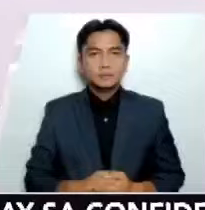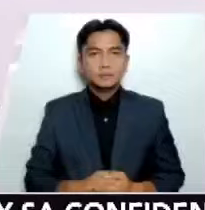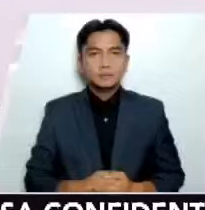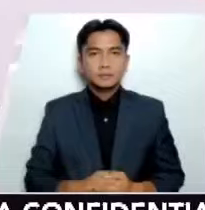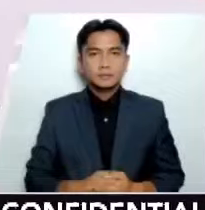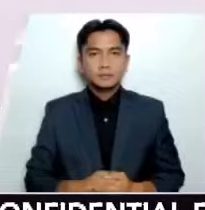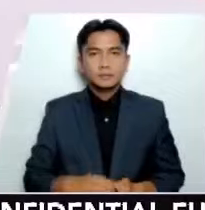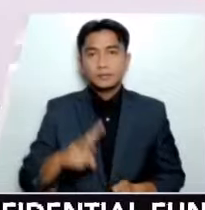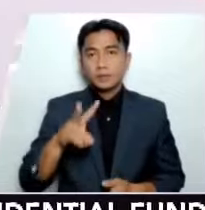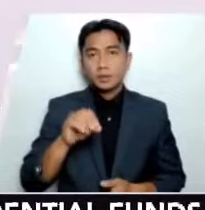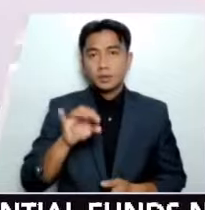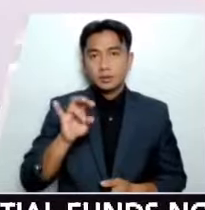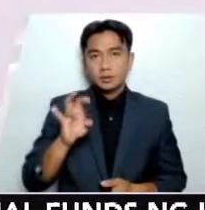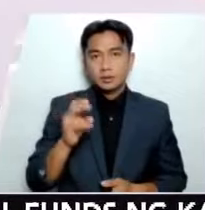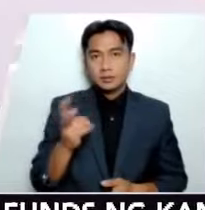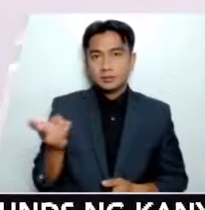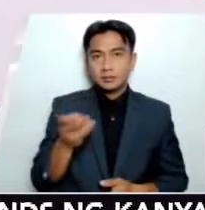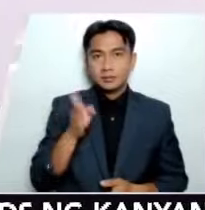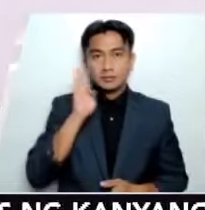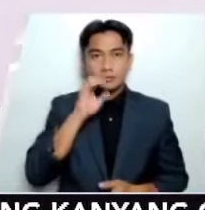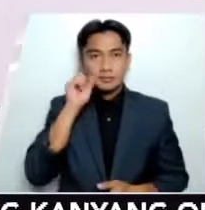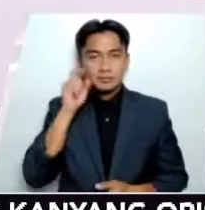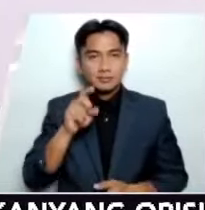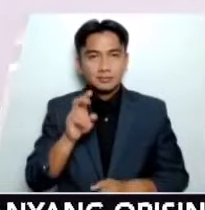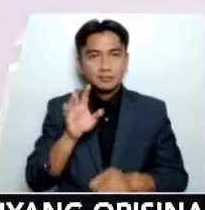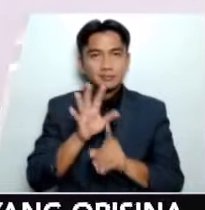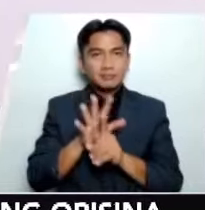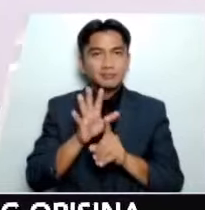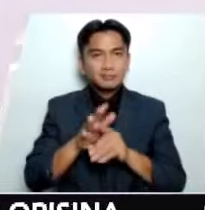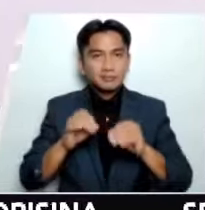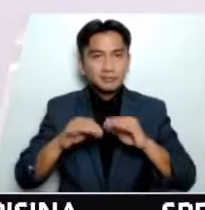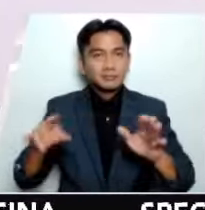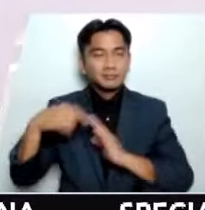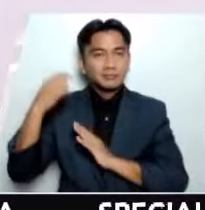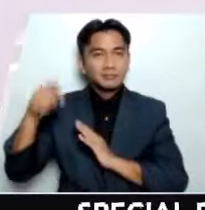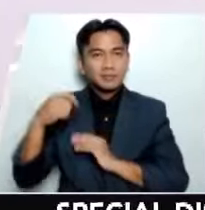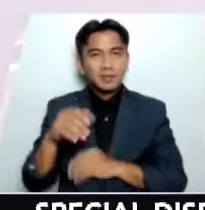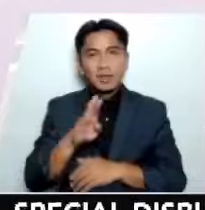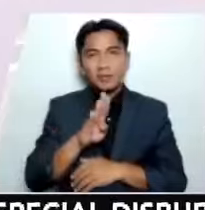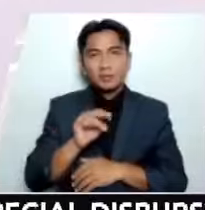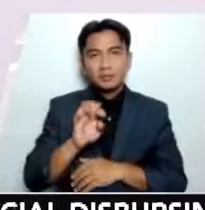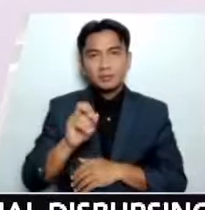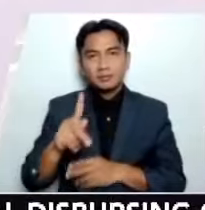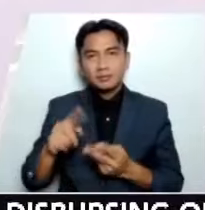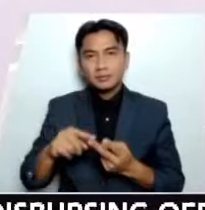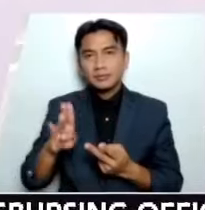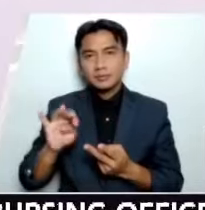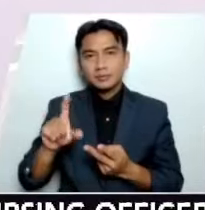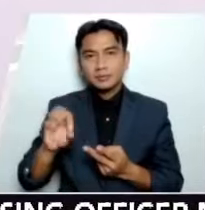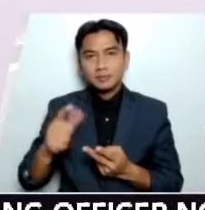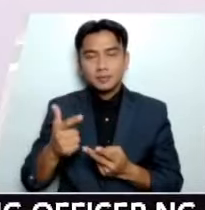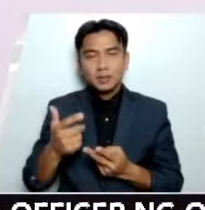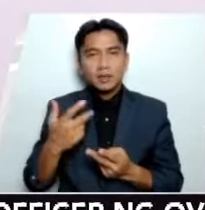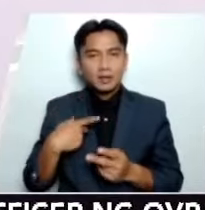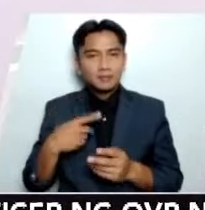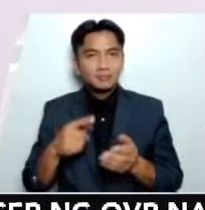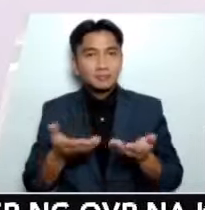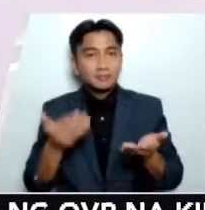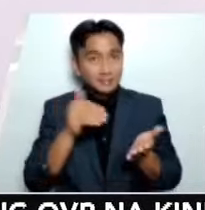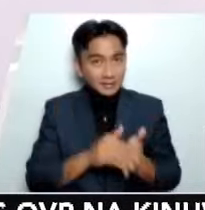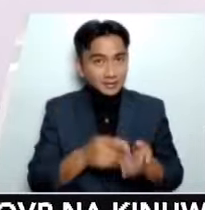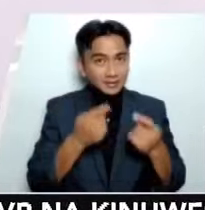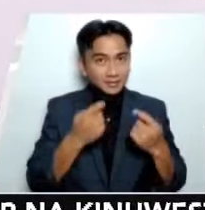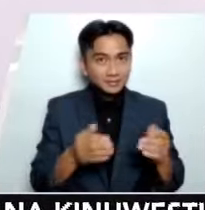2017 nang mag-viral ang magkapatid na sina Bunak at Bilog. Ni-remake nila ngayon ang video na nagpasikat sa kanila na muling